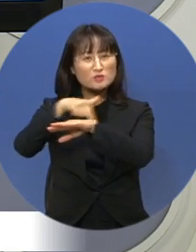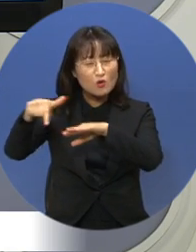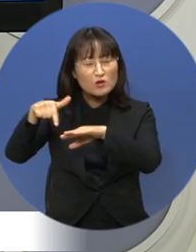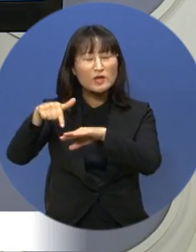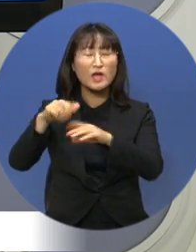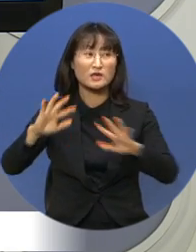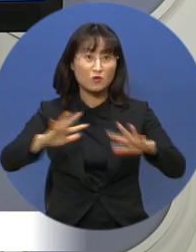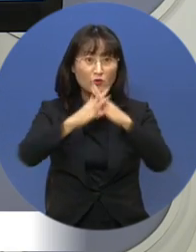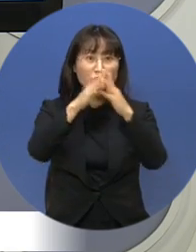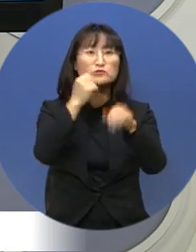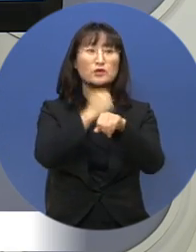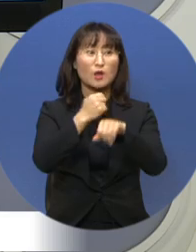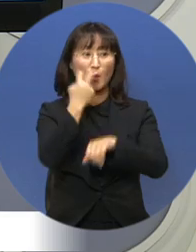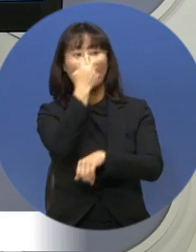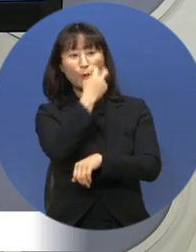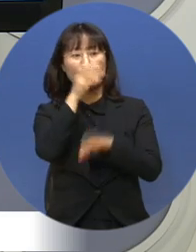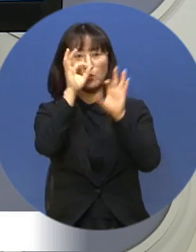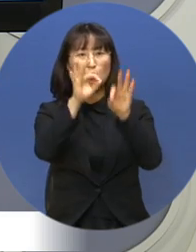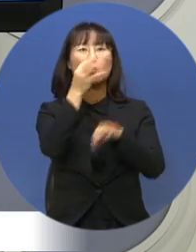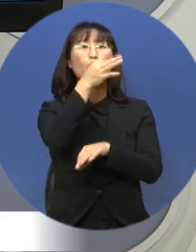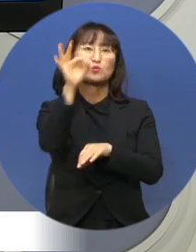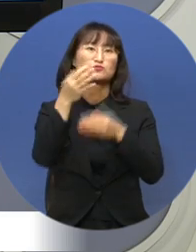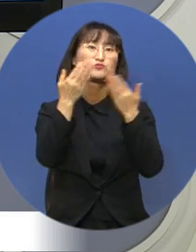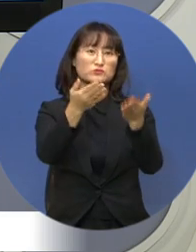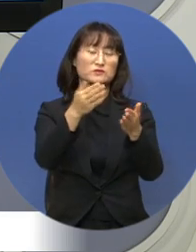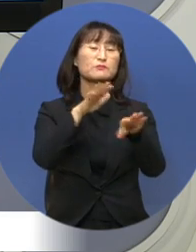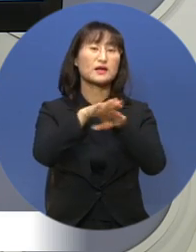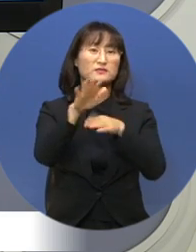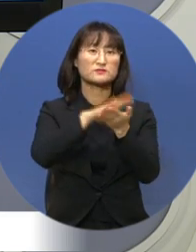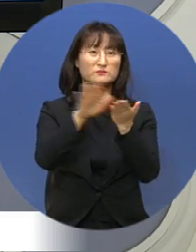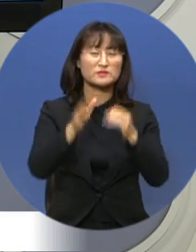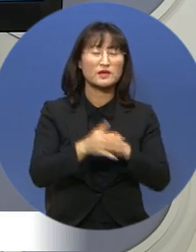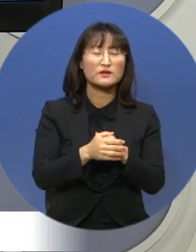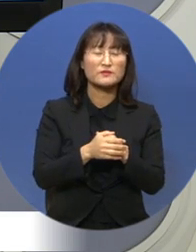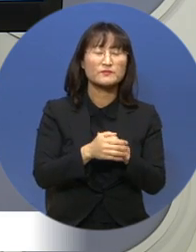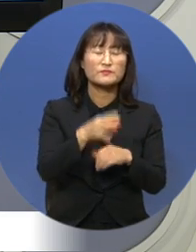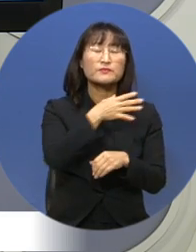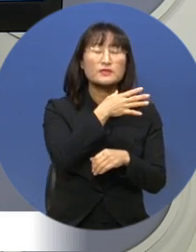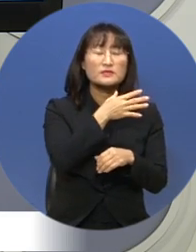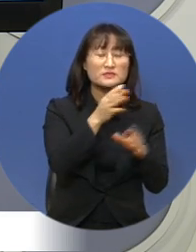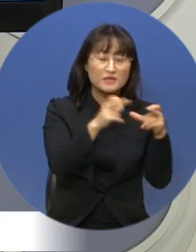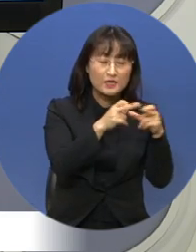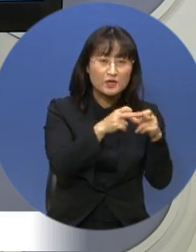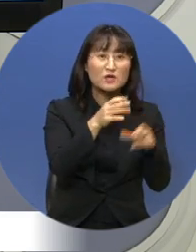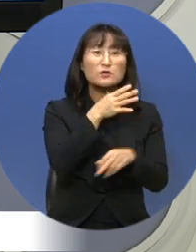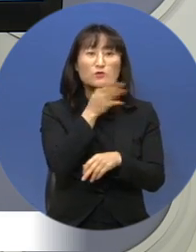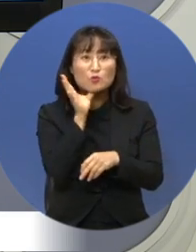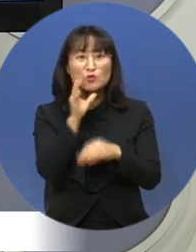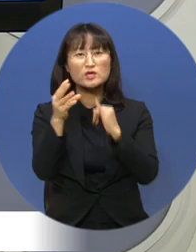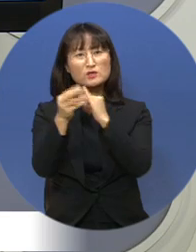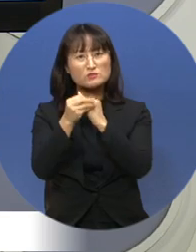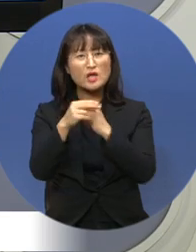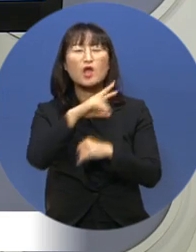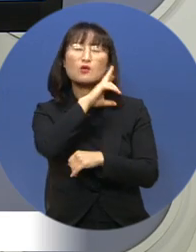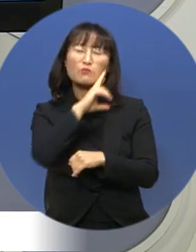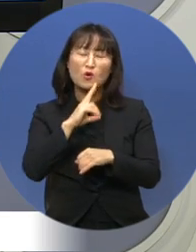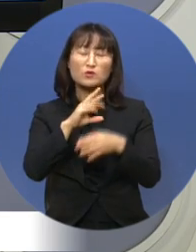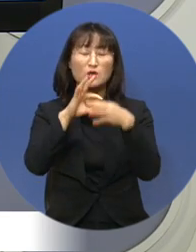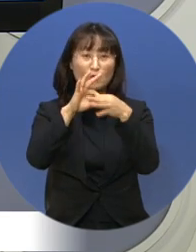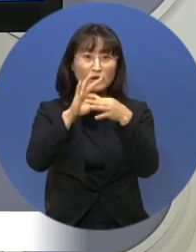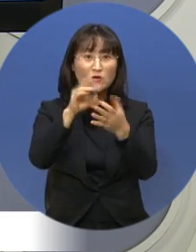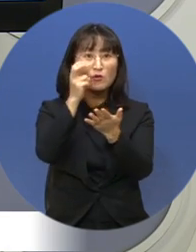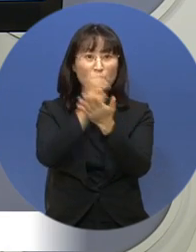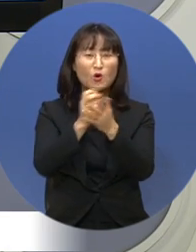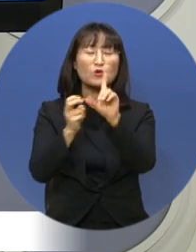인증하는 제도입니다 장애인과 노인 임산부 등의 편의 증진 보장에 관한 법률 제